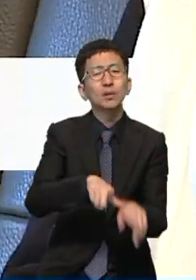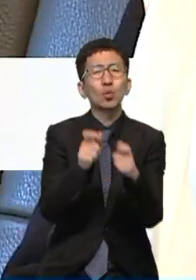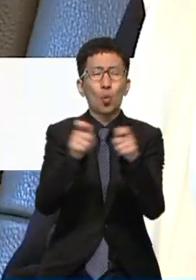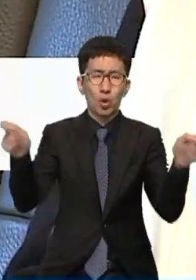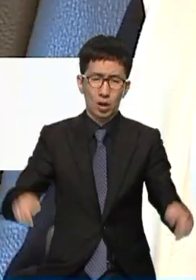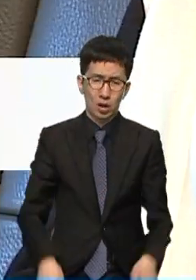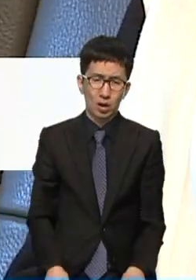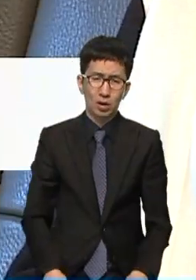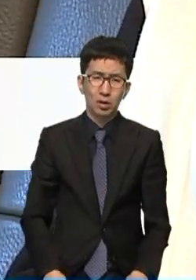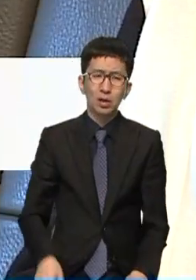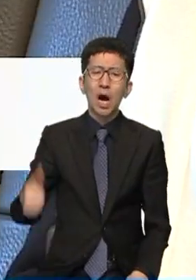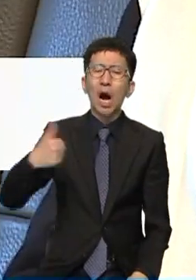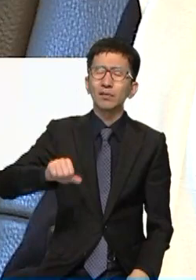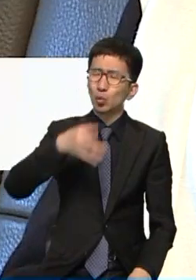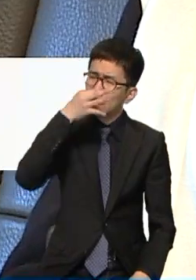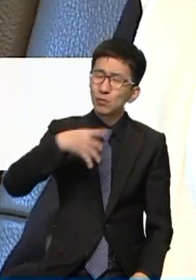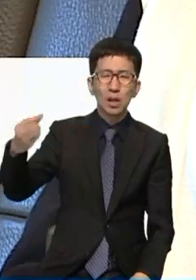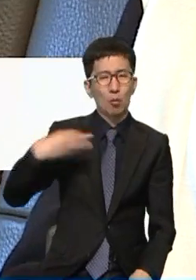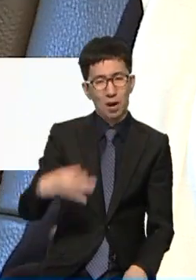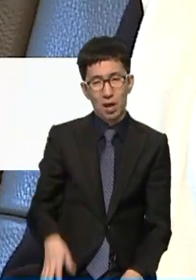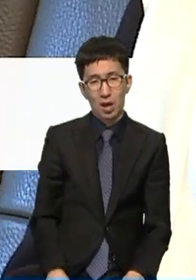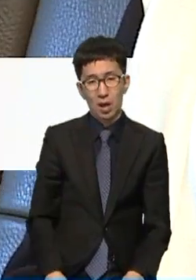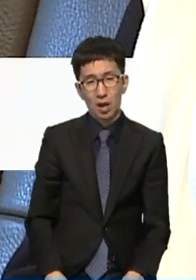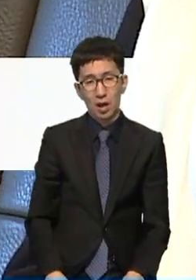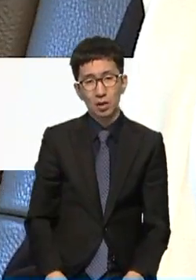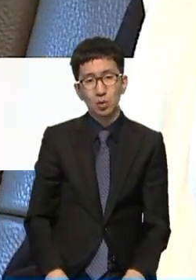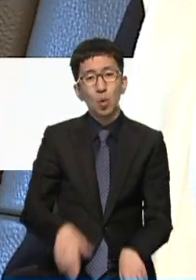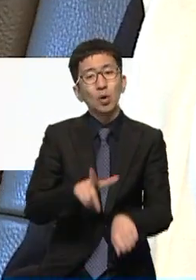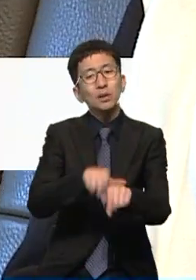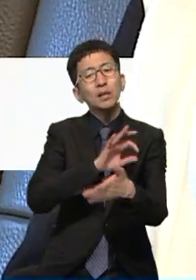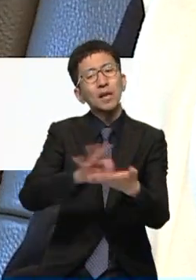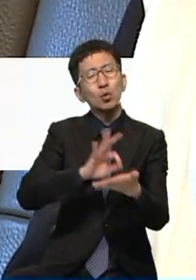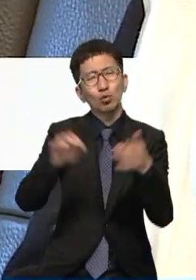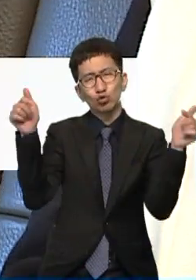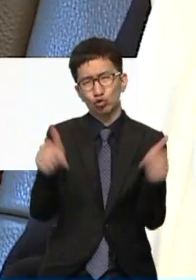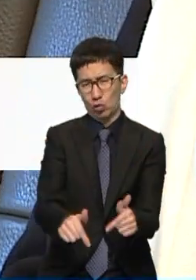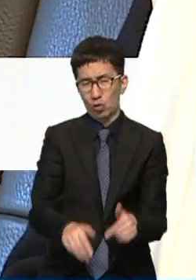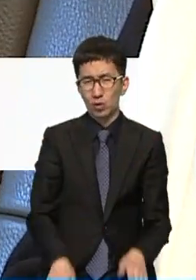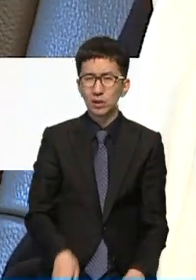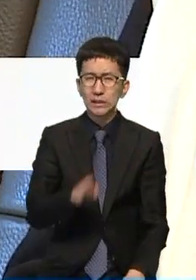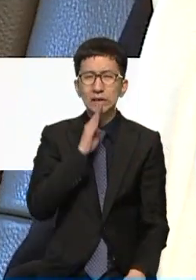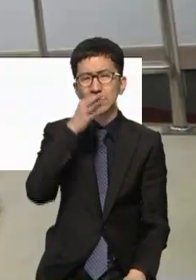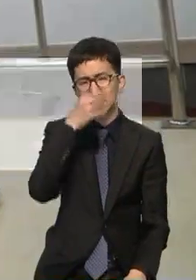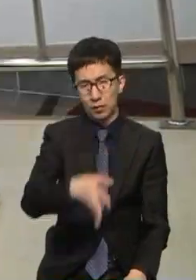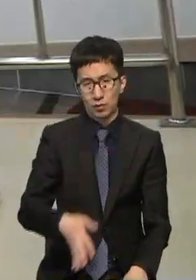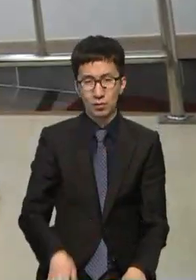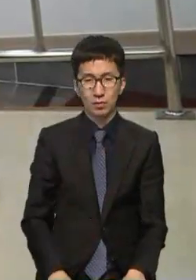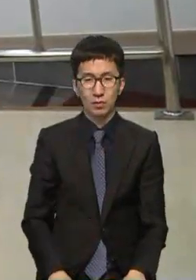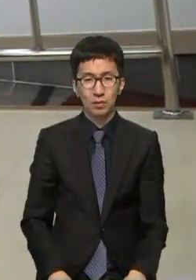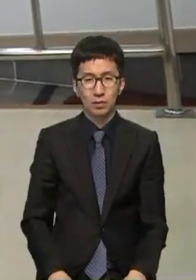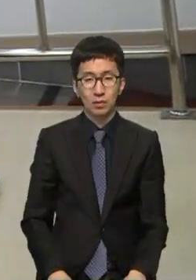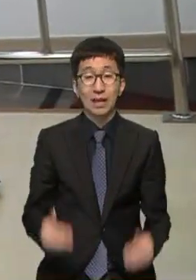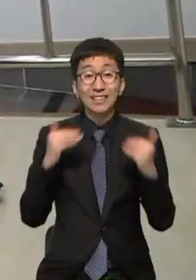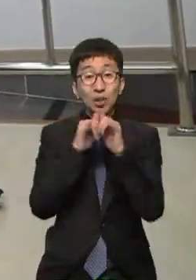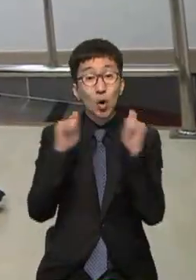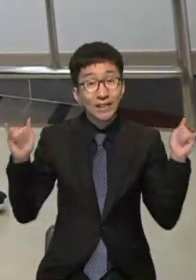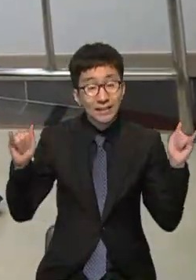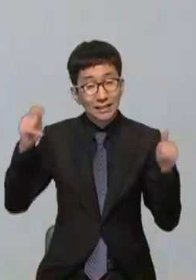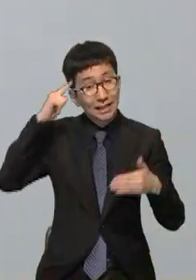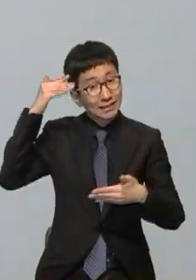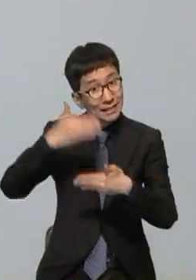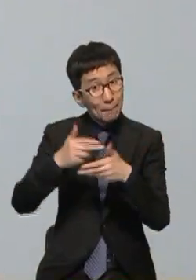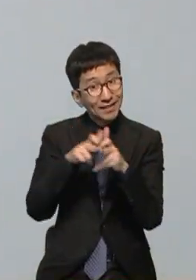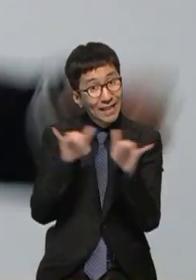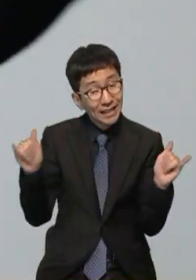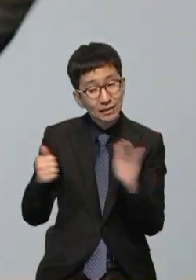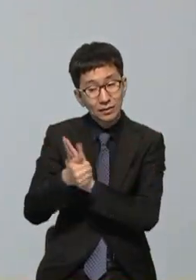좀 힘들어하기도 하고 쓸 수 있는 시간이 또 줄어들 수도 있고 좀 힘들긴 해요. 성인 발달장애인에게